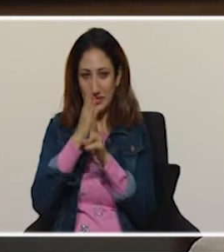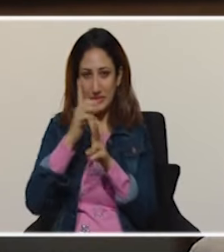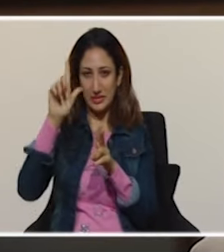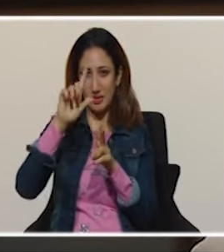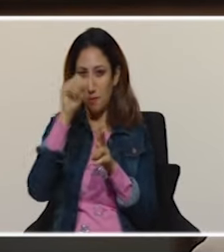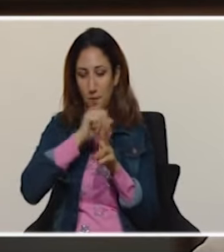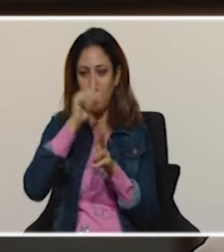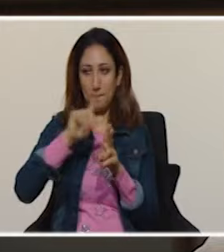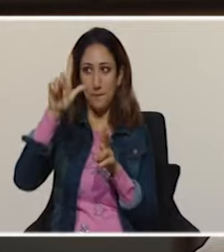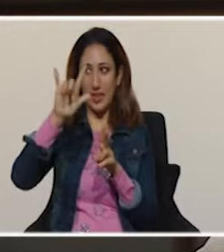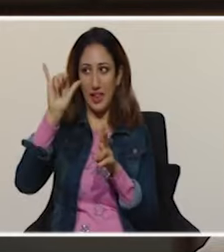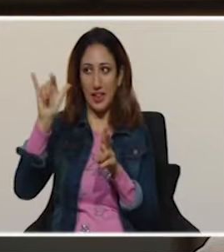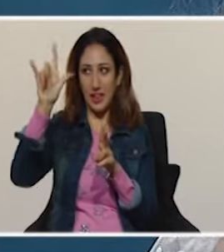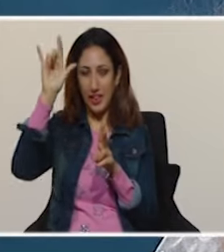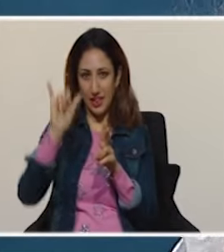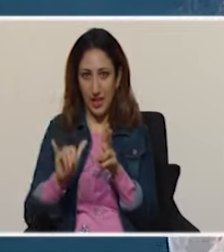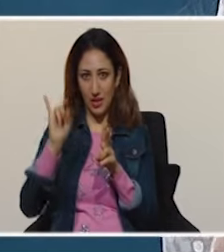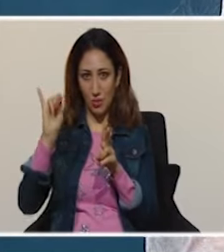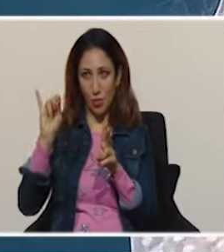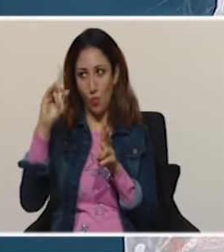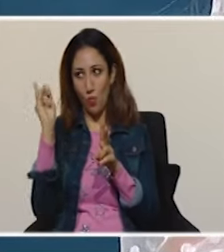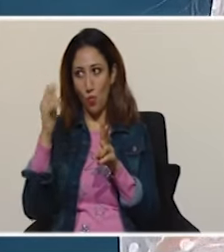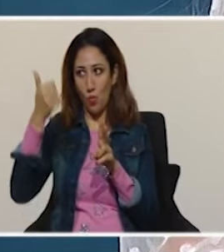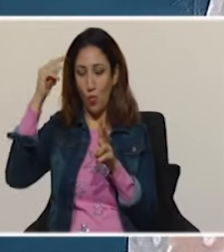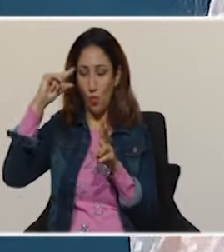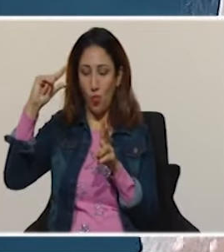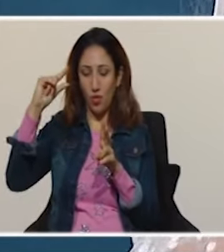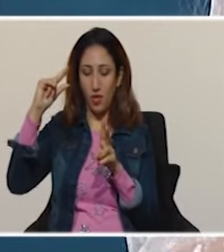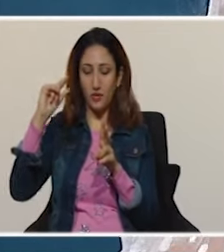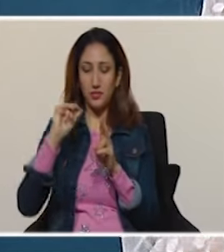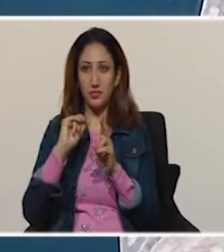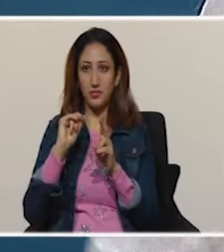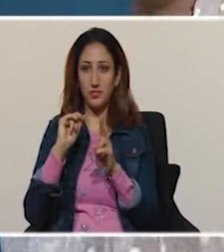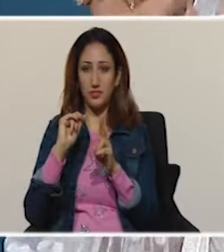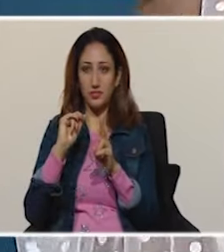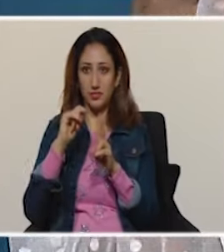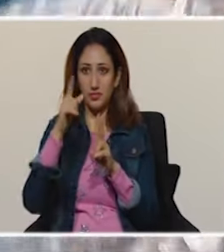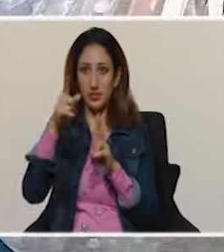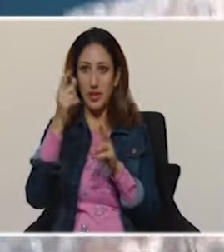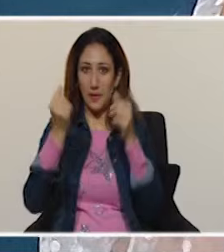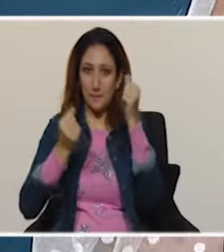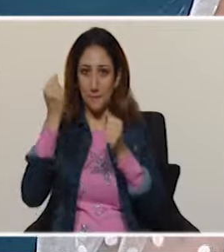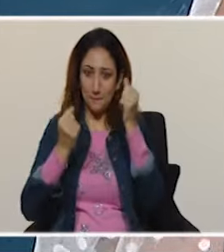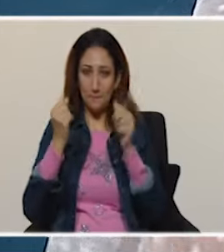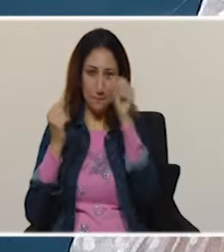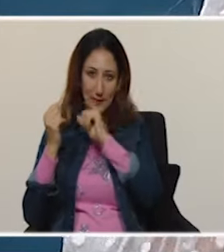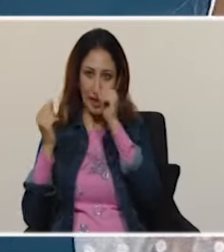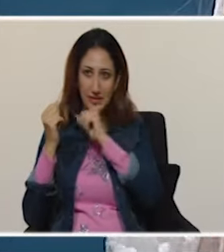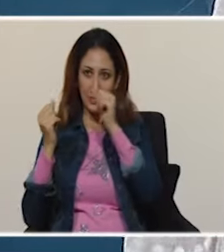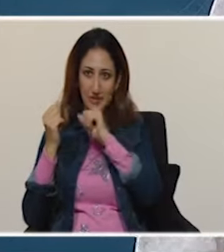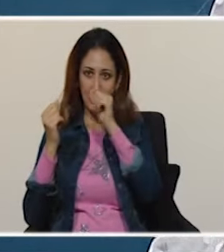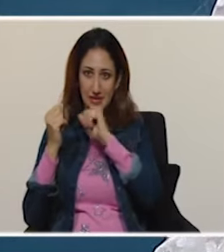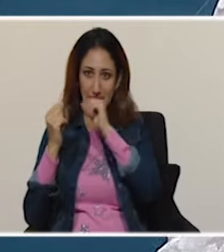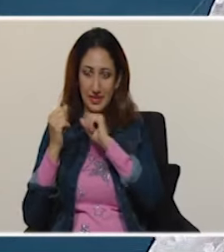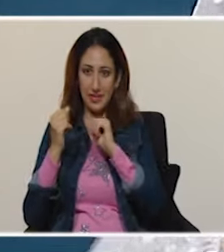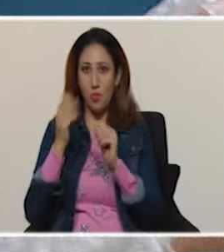سلام، قيثارة الغناء. في مشهد كتير حلو لما ليلى مراد ركب البنتلي الكابريولي وأستاذ